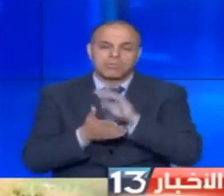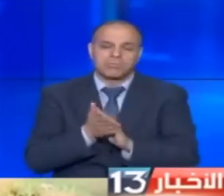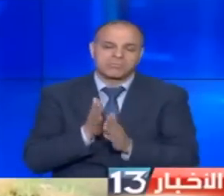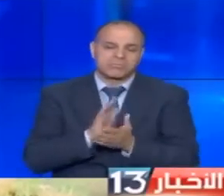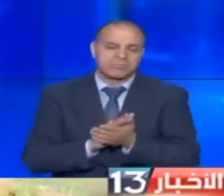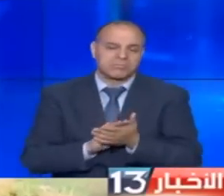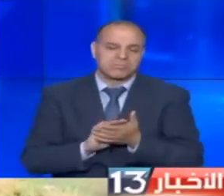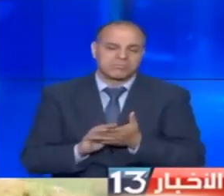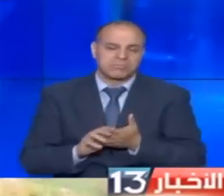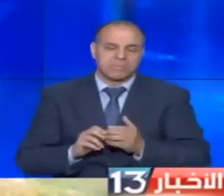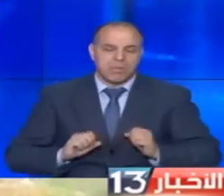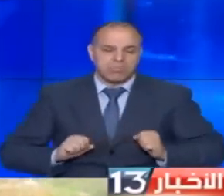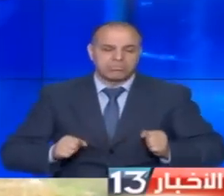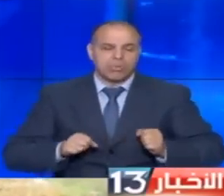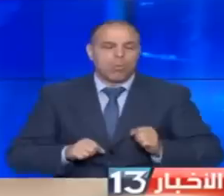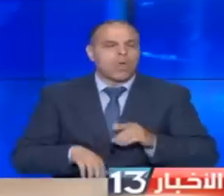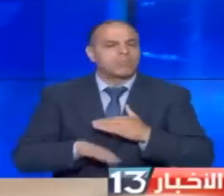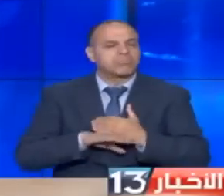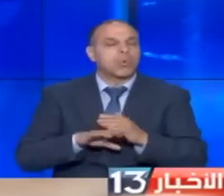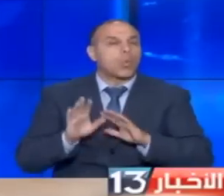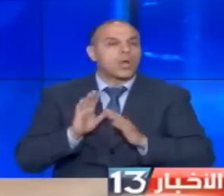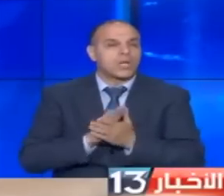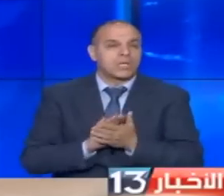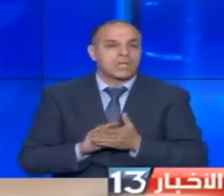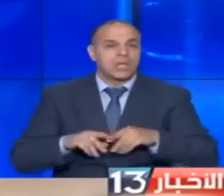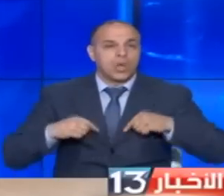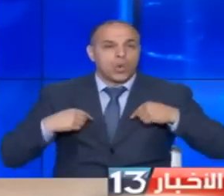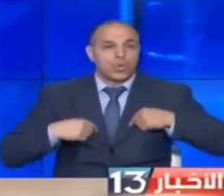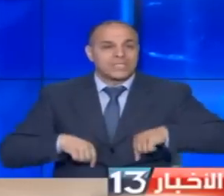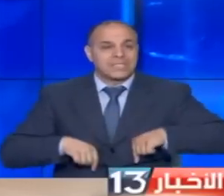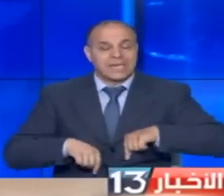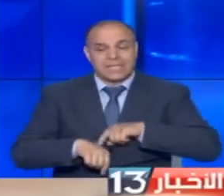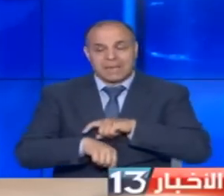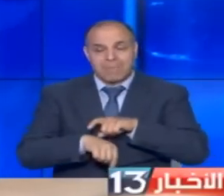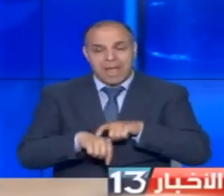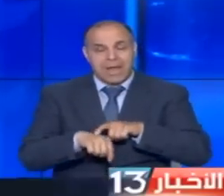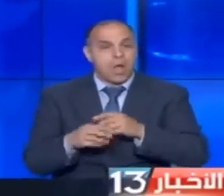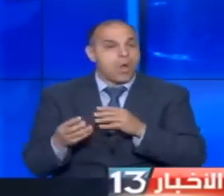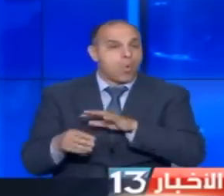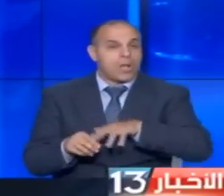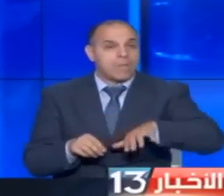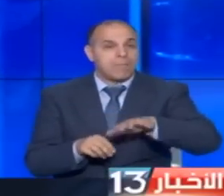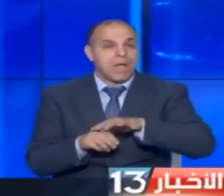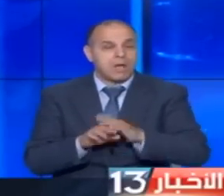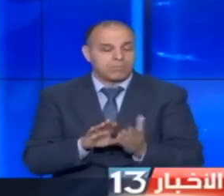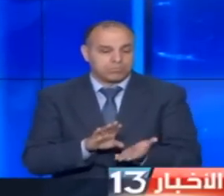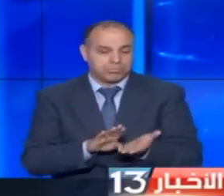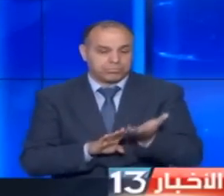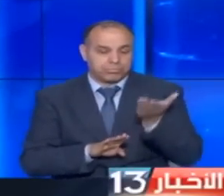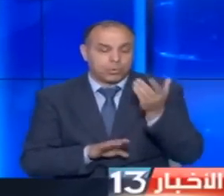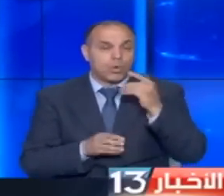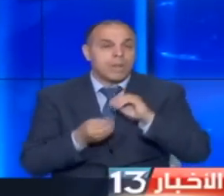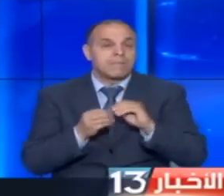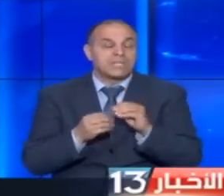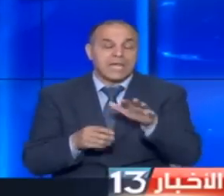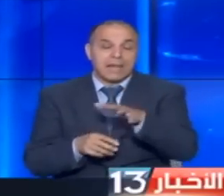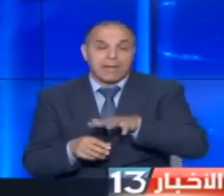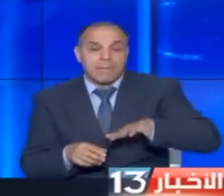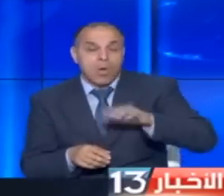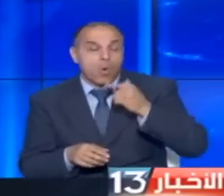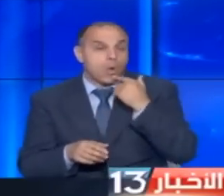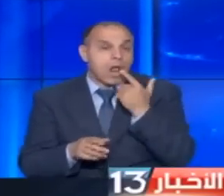بيفرح وحتى وضع باي وحتى وزاره الشؤون المحليه فيها ومن اجل مزيد الارتقاء بالوضع البيئي منظمتين